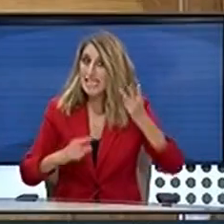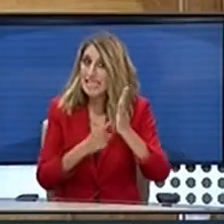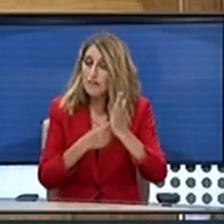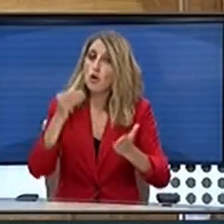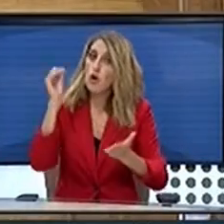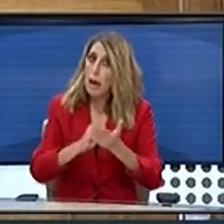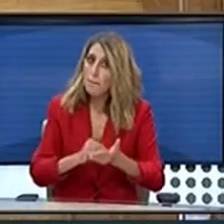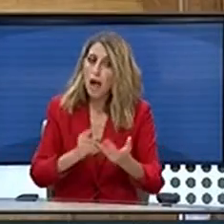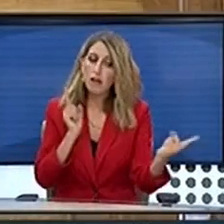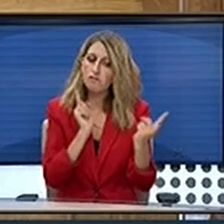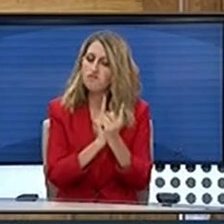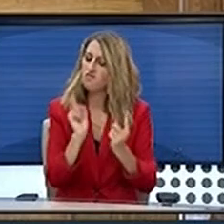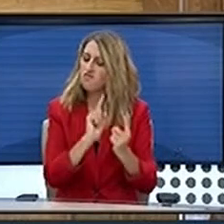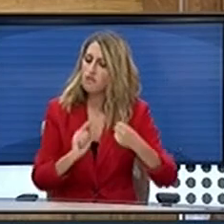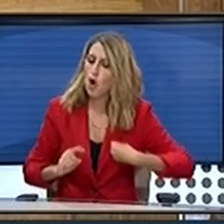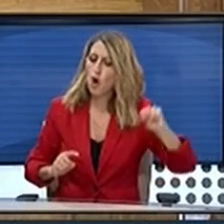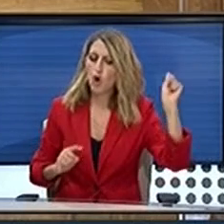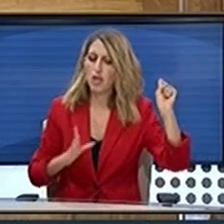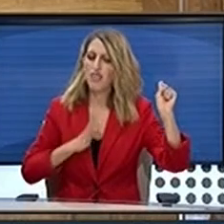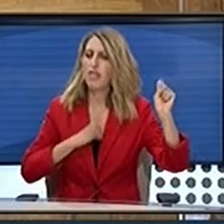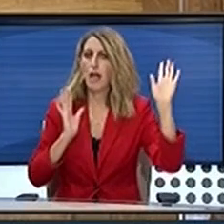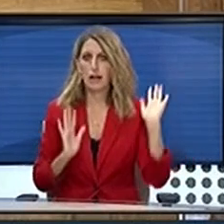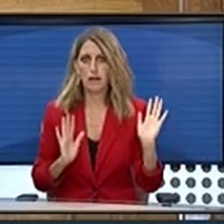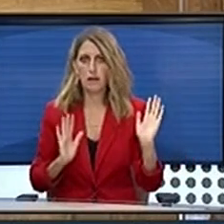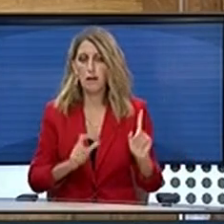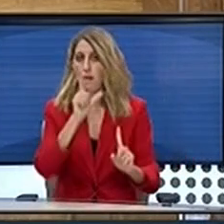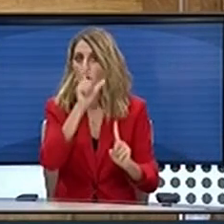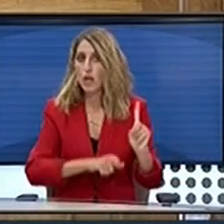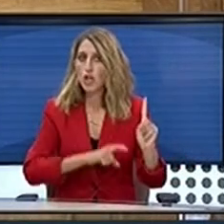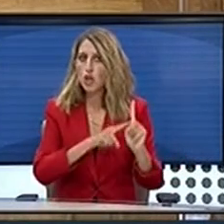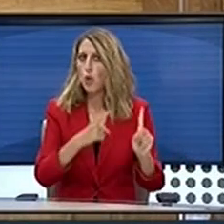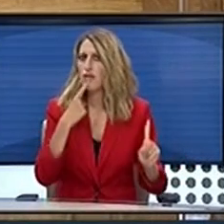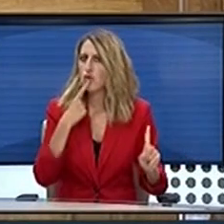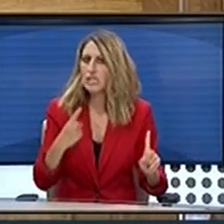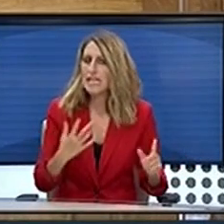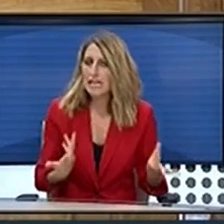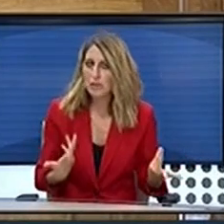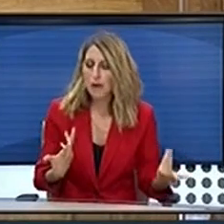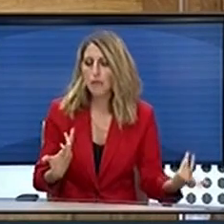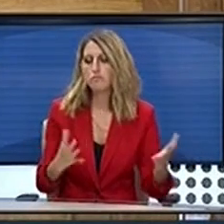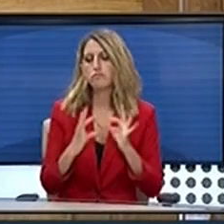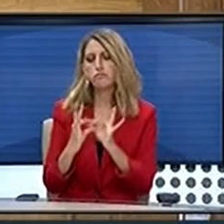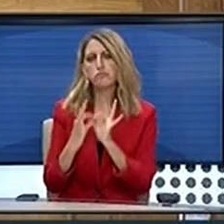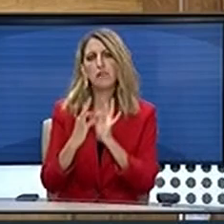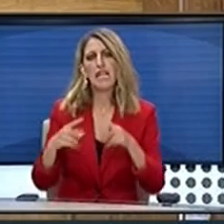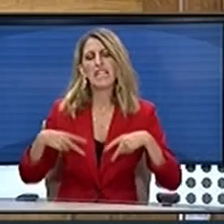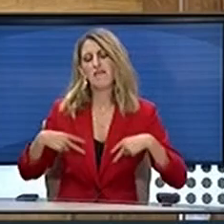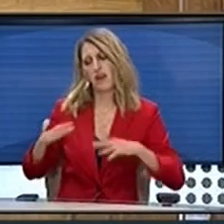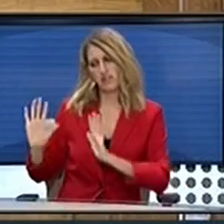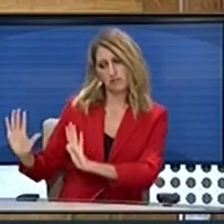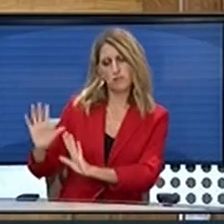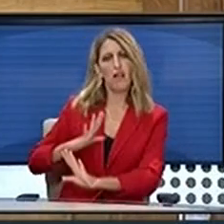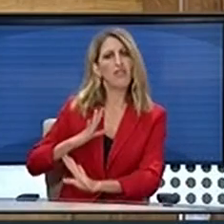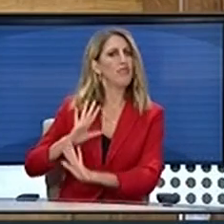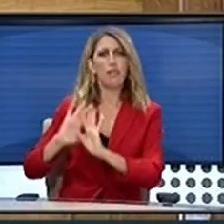Έχει πει βέβαια, ότι δεν επιθυμεί καμία σχέση με την κυβέρνηση. Έχει πει κιόλας ότι